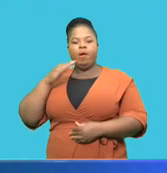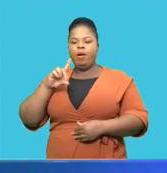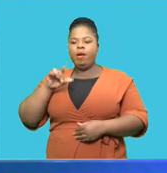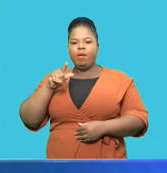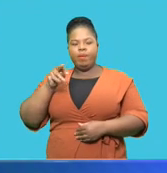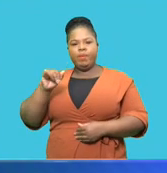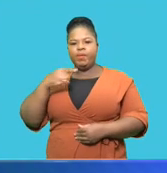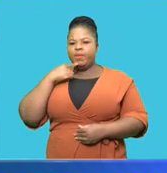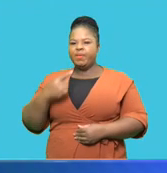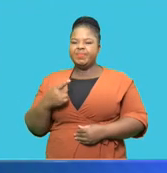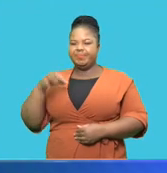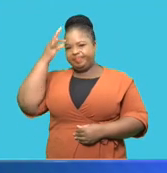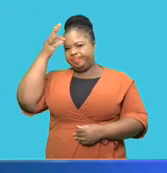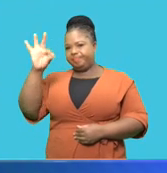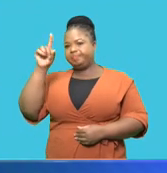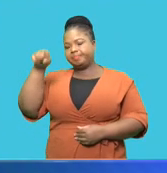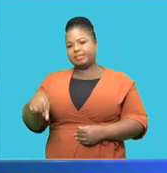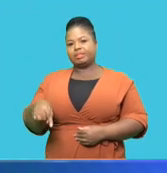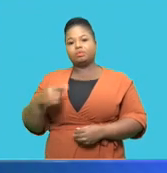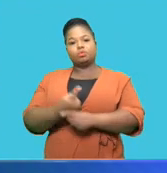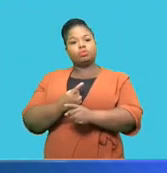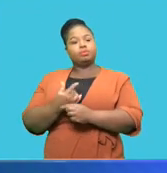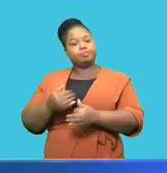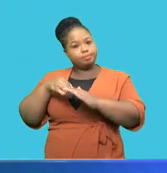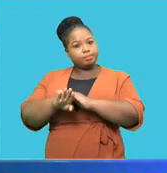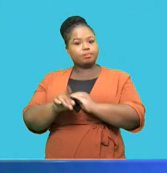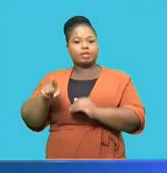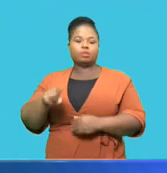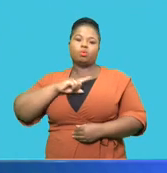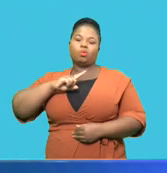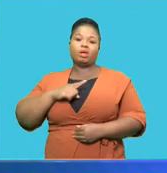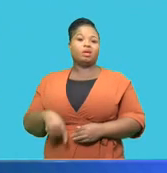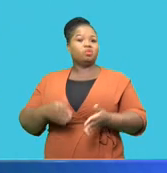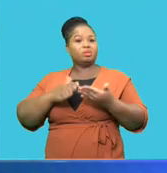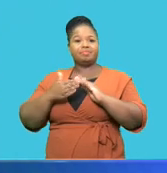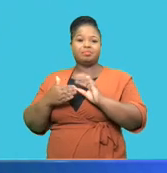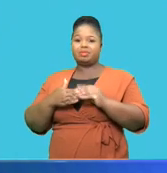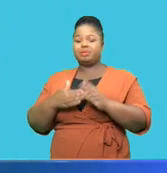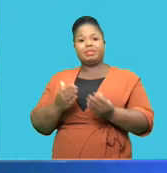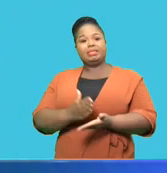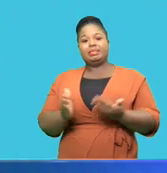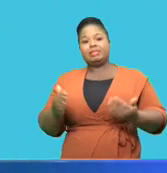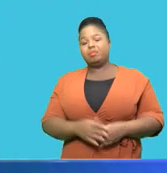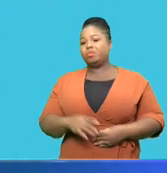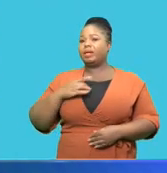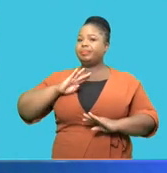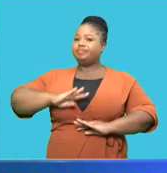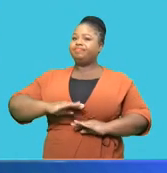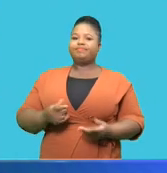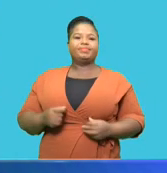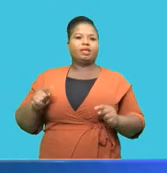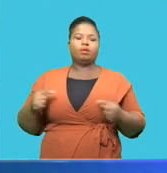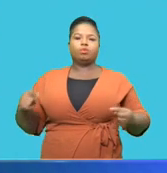uShiladiyani ucenga urhulumente ukuba angenelele njengoko iinzame zabahlali zingenako ukuthomalalisa ukwanda